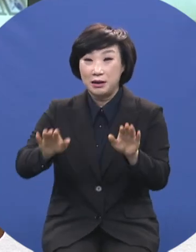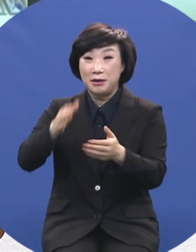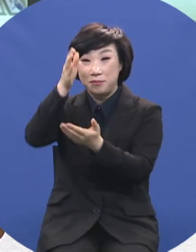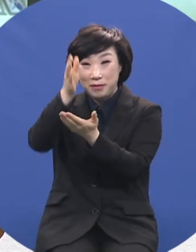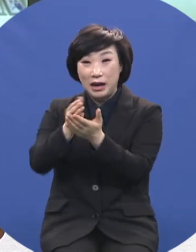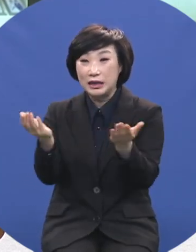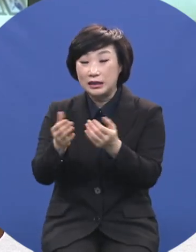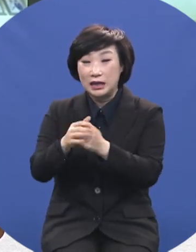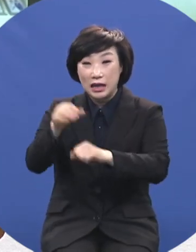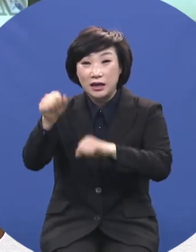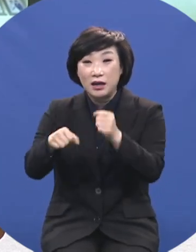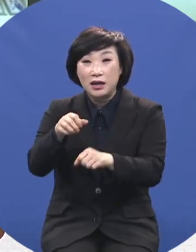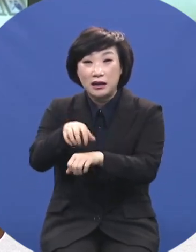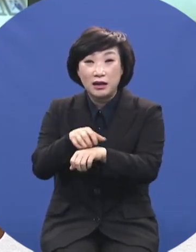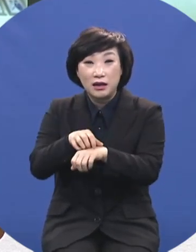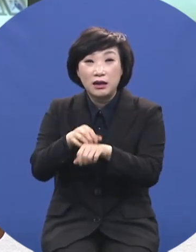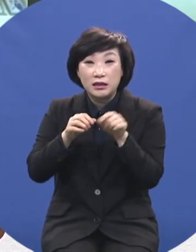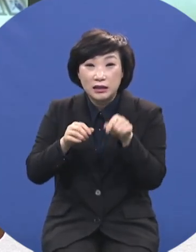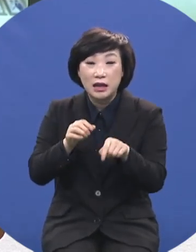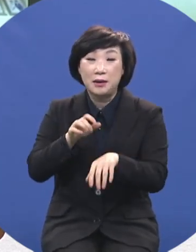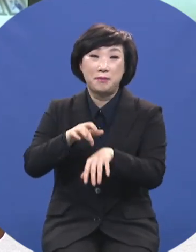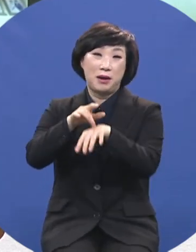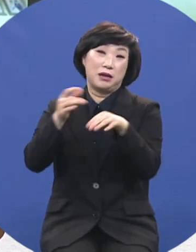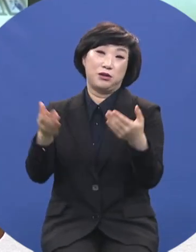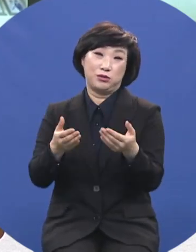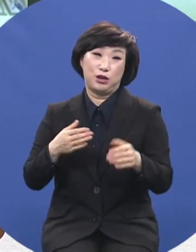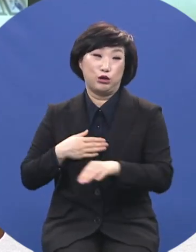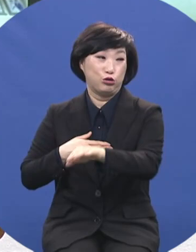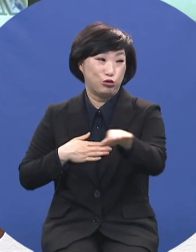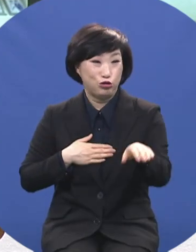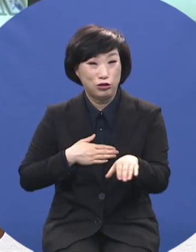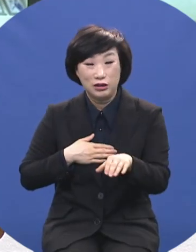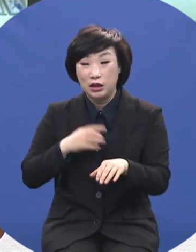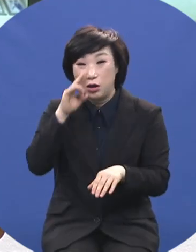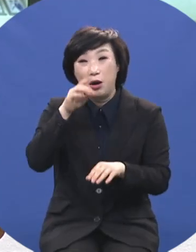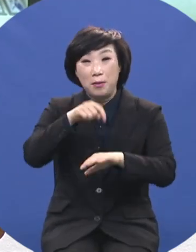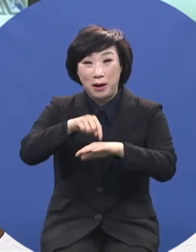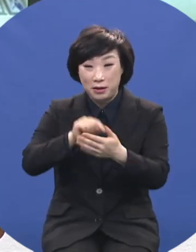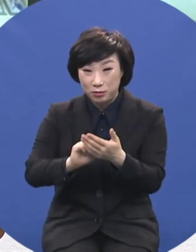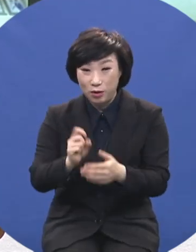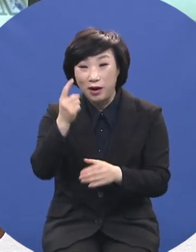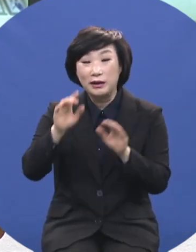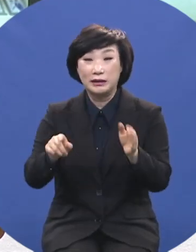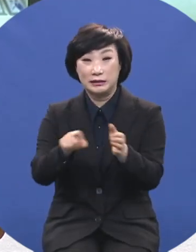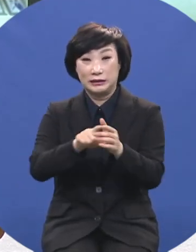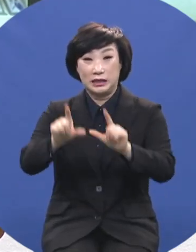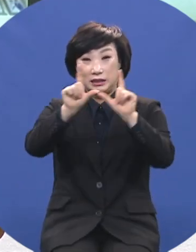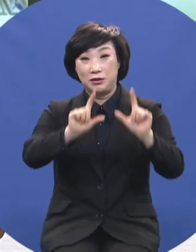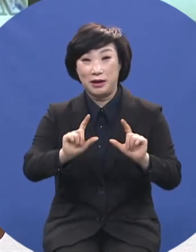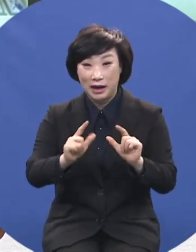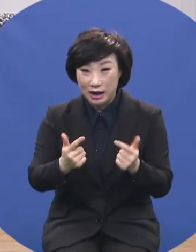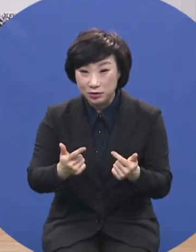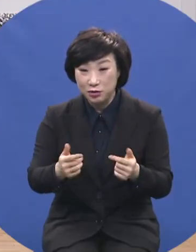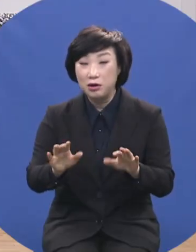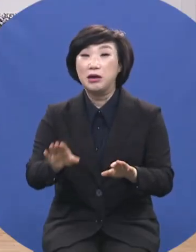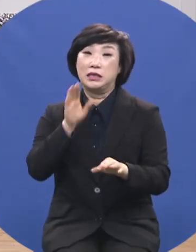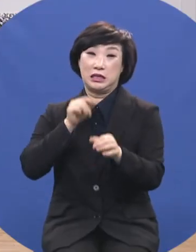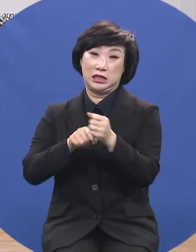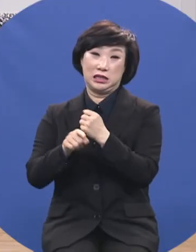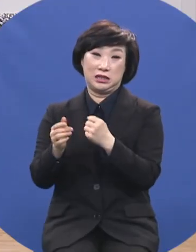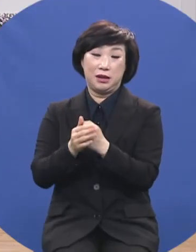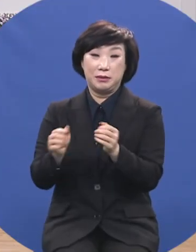힘이 마귀 역사라는 사실을, 우리는 호기심 때문에 신앙생활하는 것이 아니라 진리이기 때문에 하는 것이라. 이 말이고,